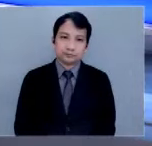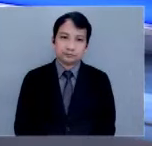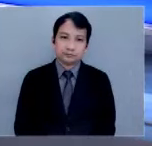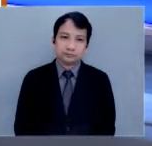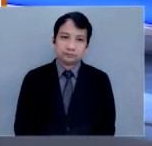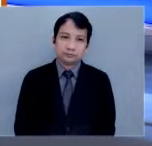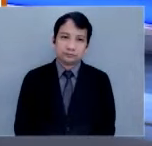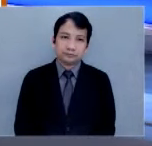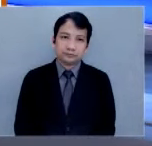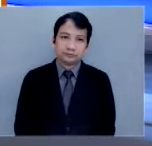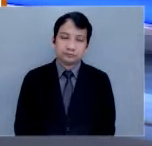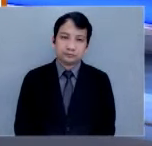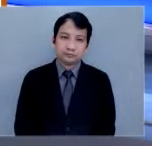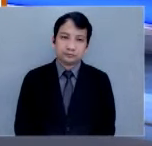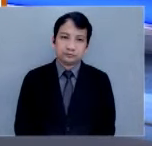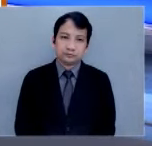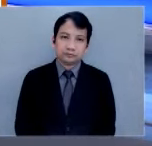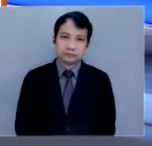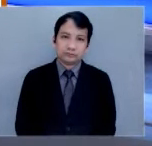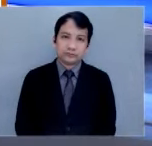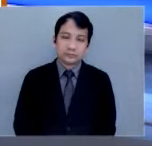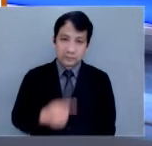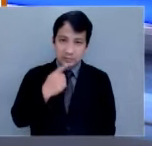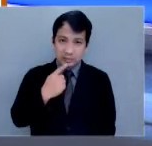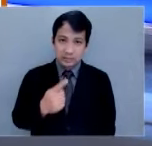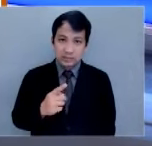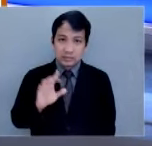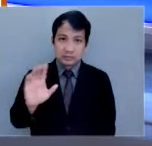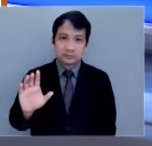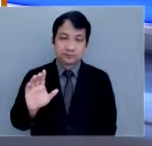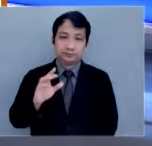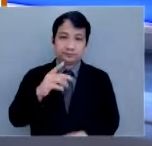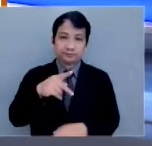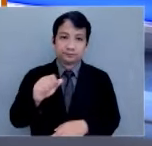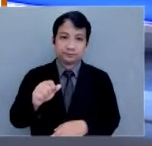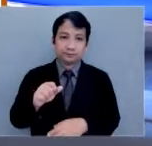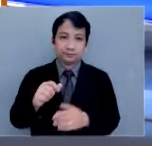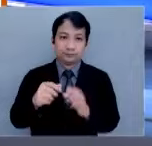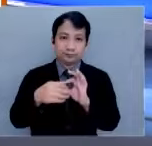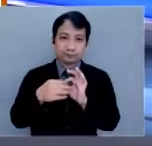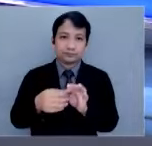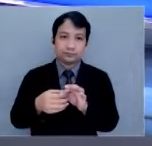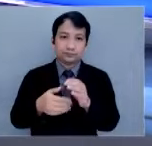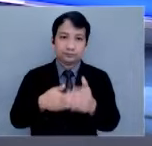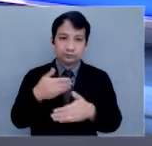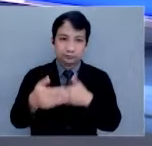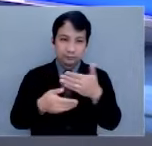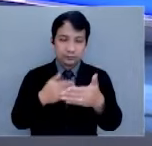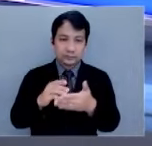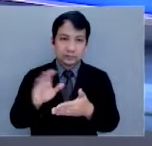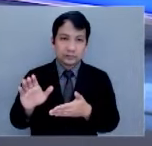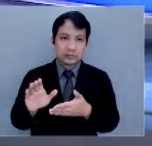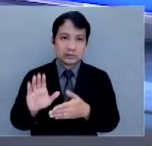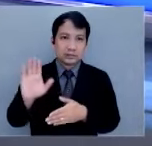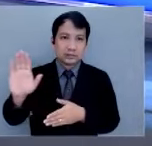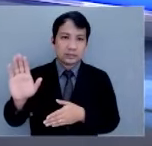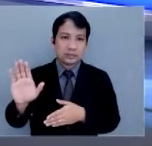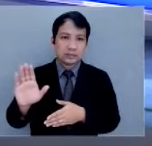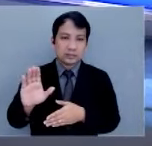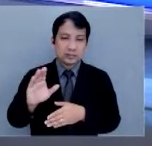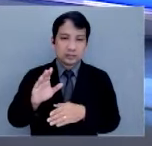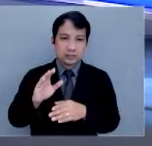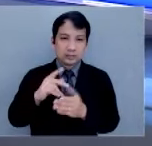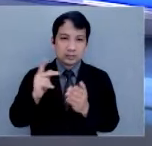What's up mga kapatid? Kinonfirm na ng samang basketball ng Pilipinas na nagsimula na ang naturalization process para sa Gilas program ni San